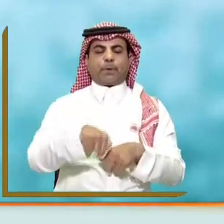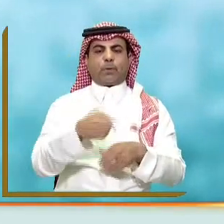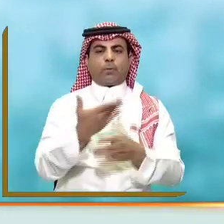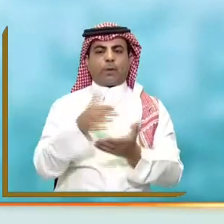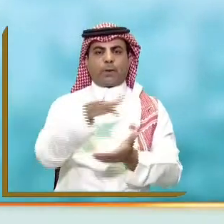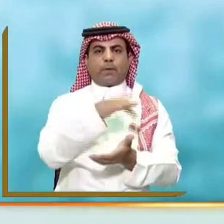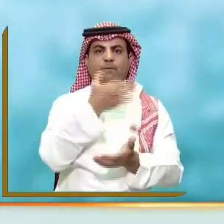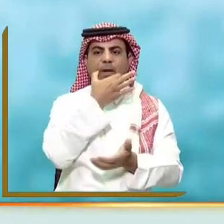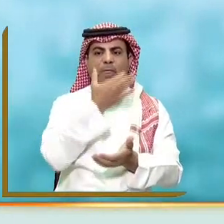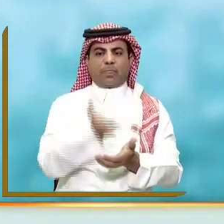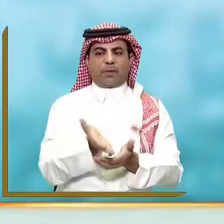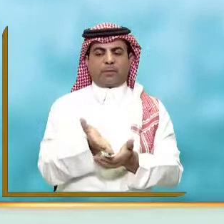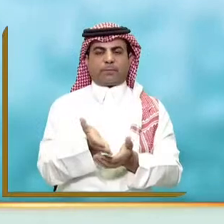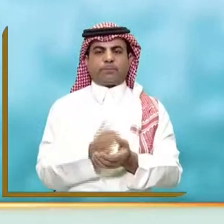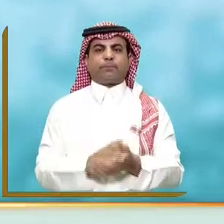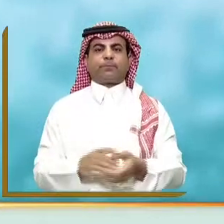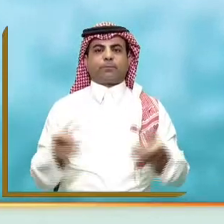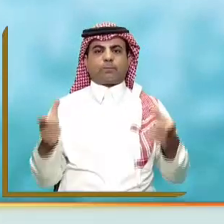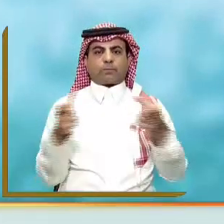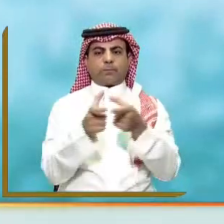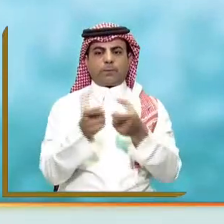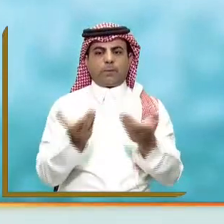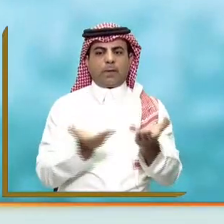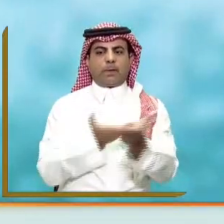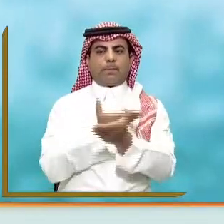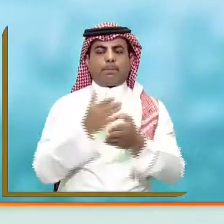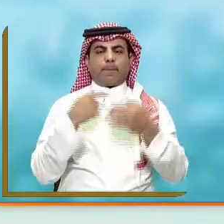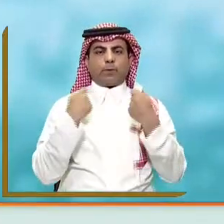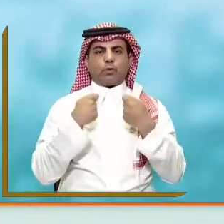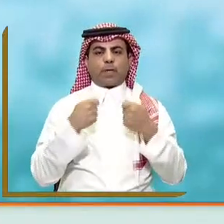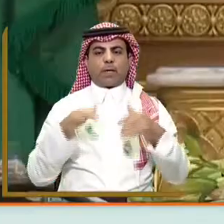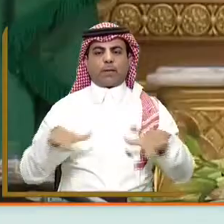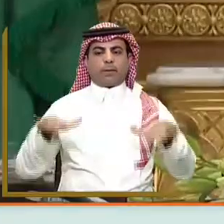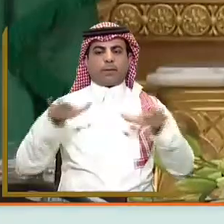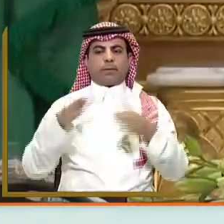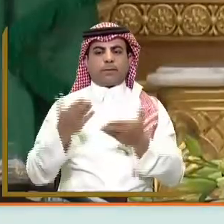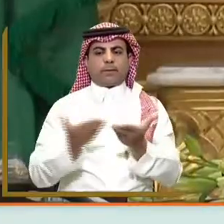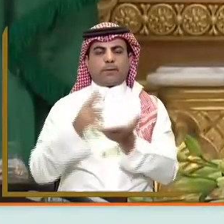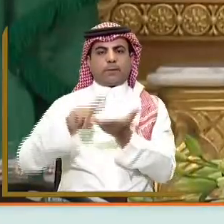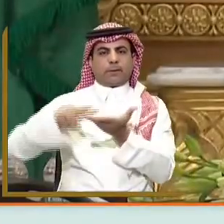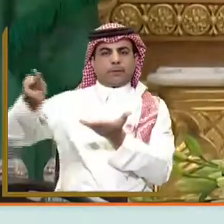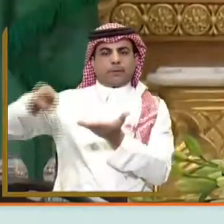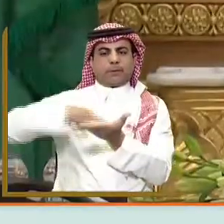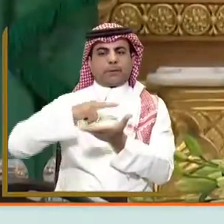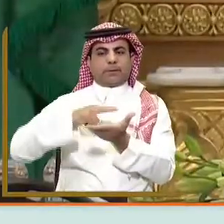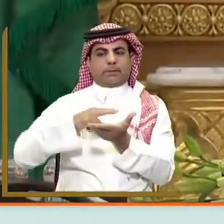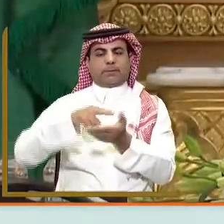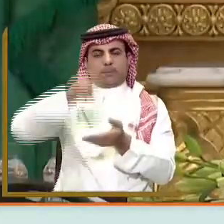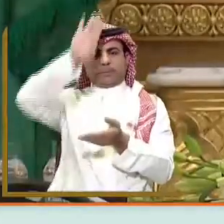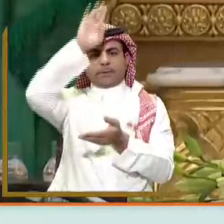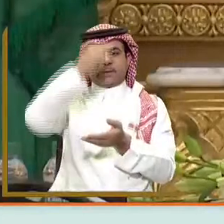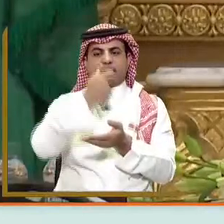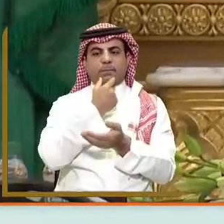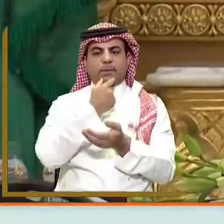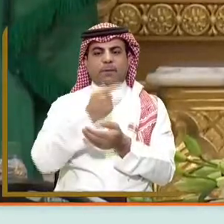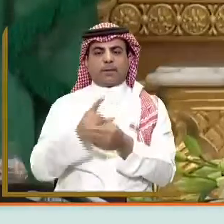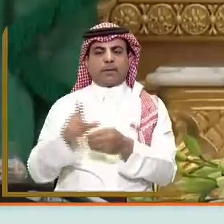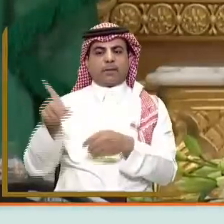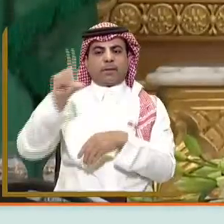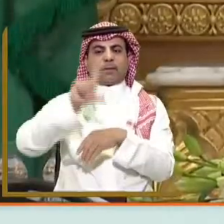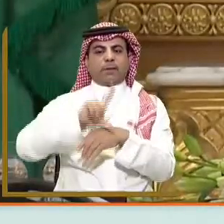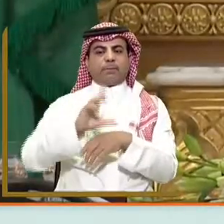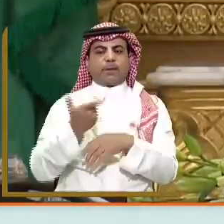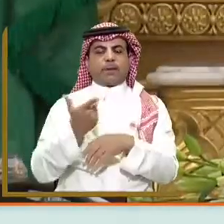اليوم في قصر اليمامة في مدينة الرياض. واطلع مجلس الوزراء على مضمون الرسالة التي تلقاها خادم الحرمين